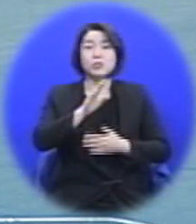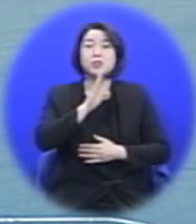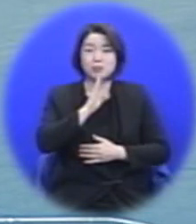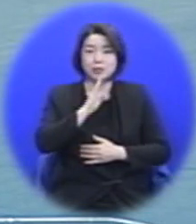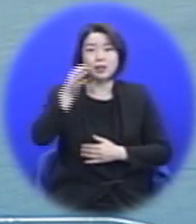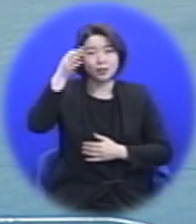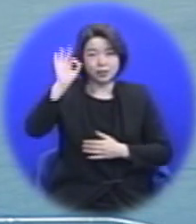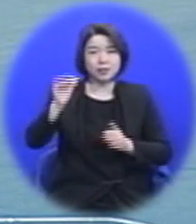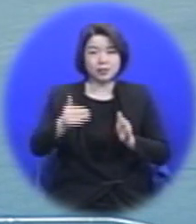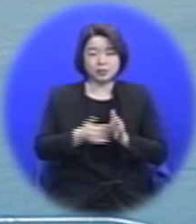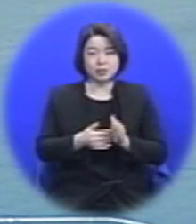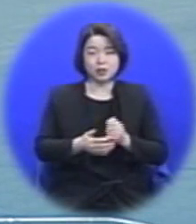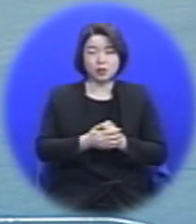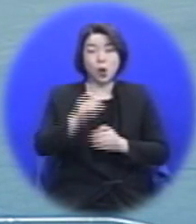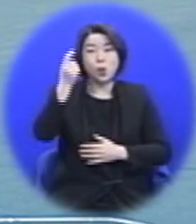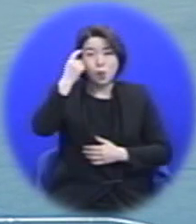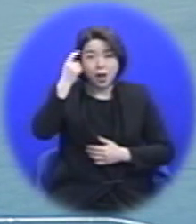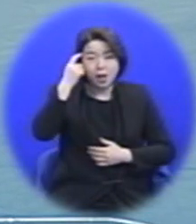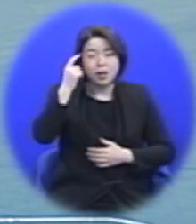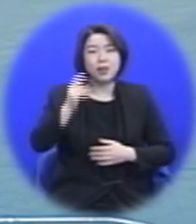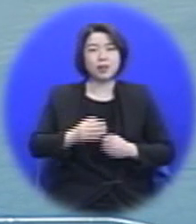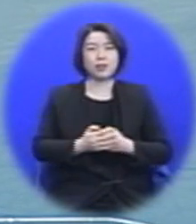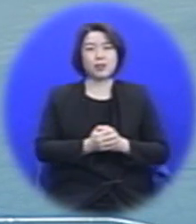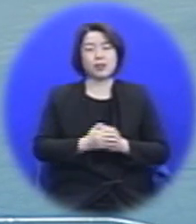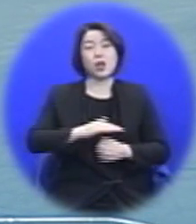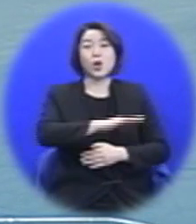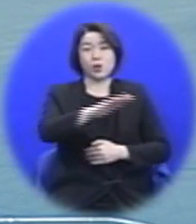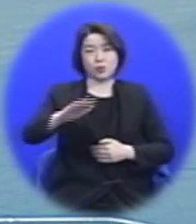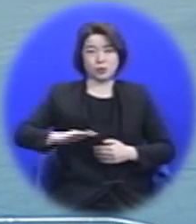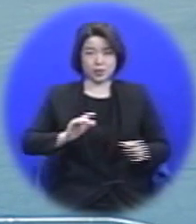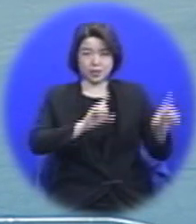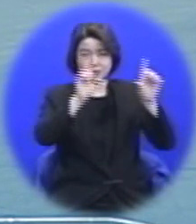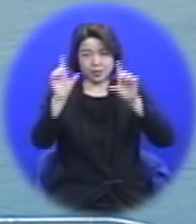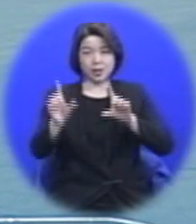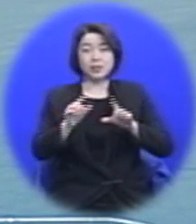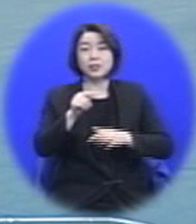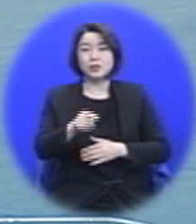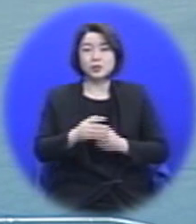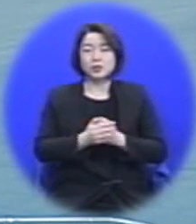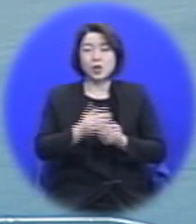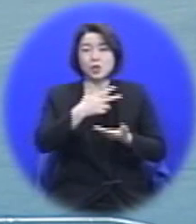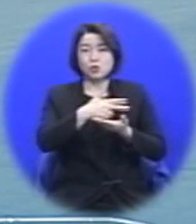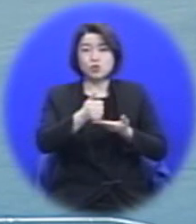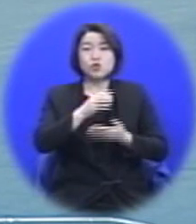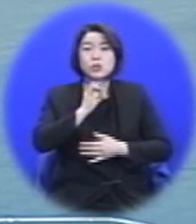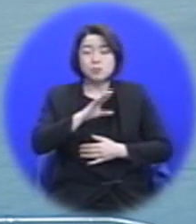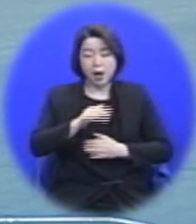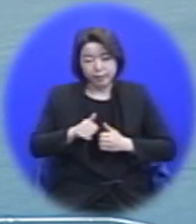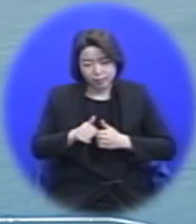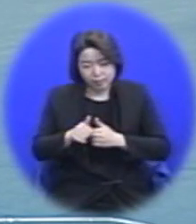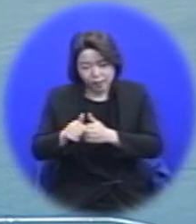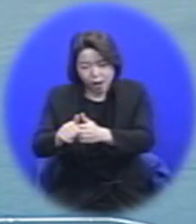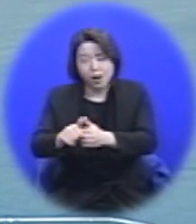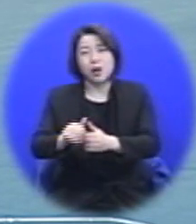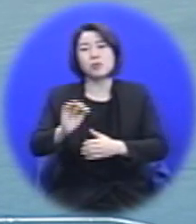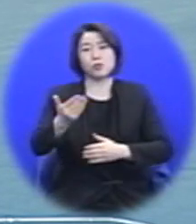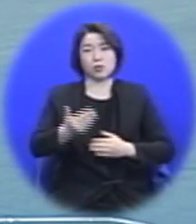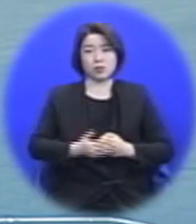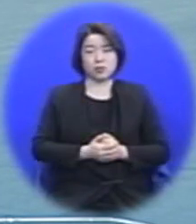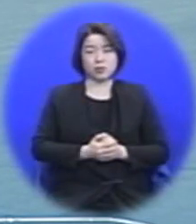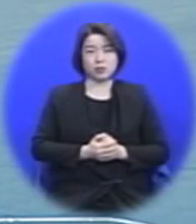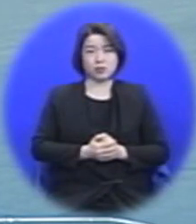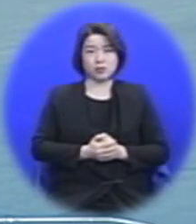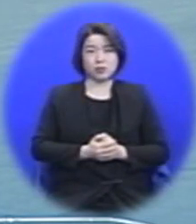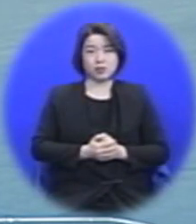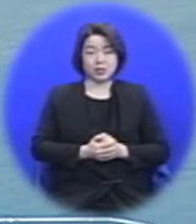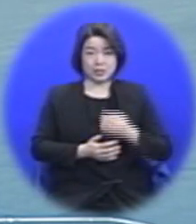깨달아졌습니다. 왜? 우리가 사는 것은 주님만 따라가면 되는 것이기 때문에